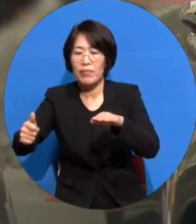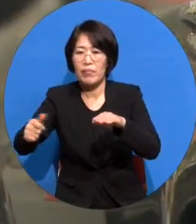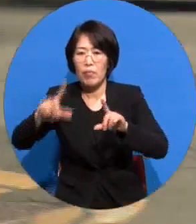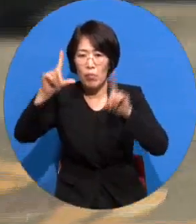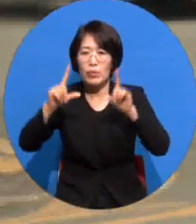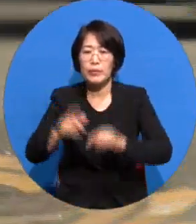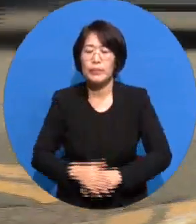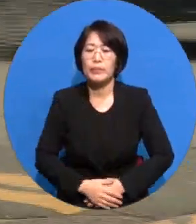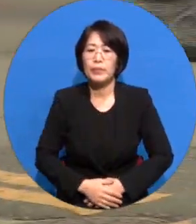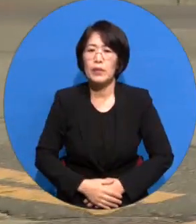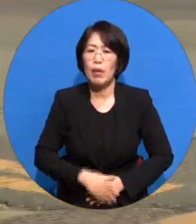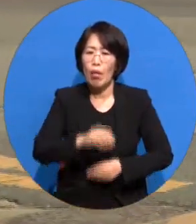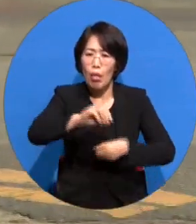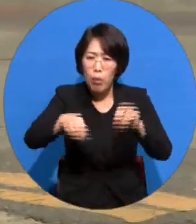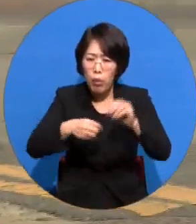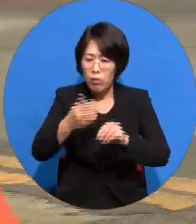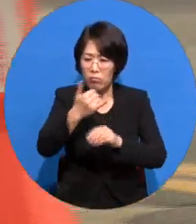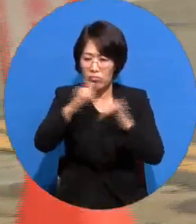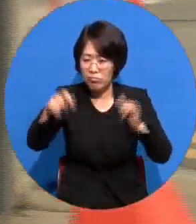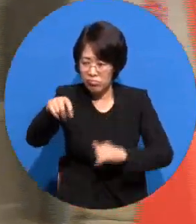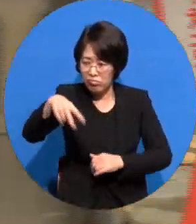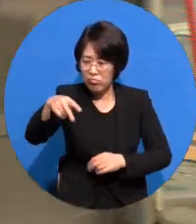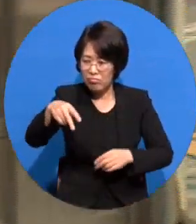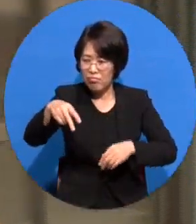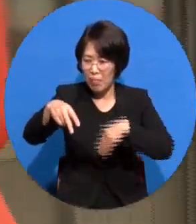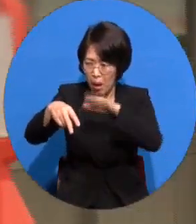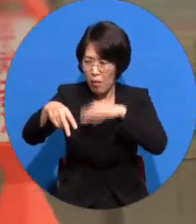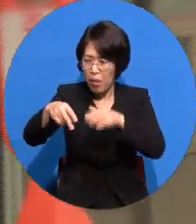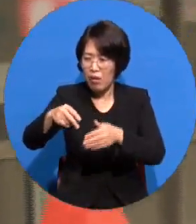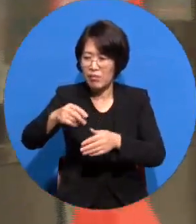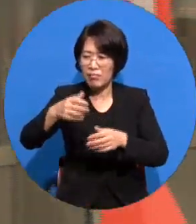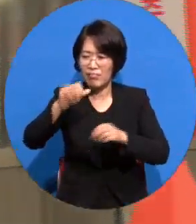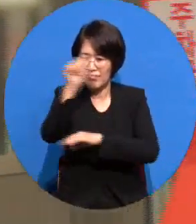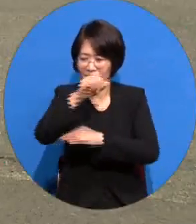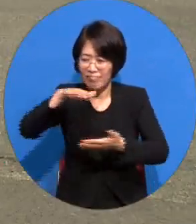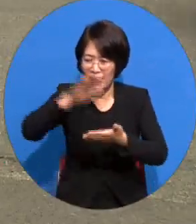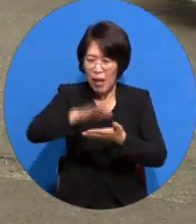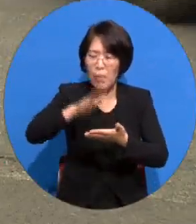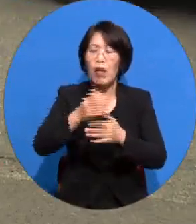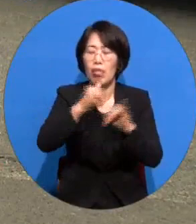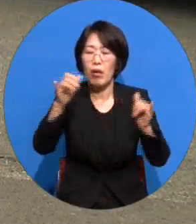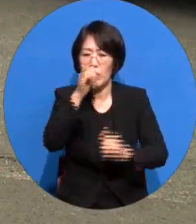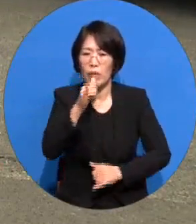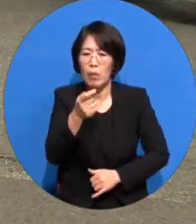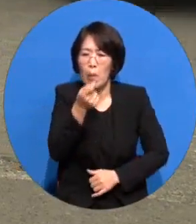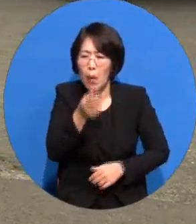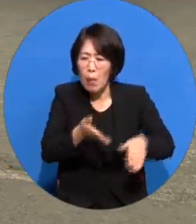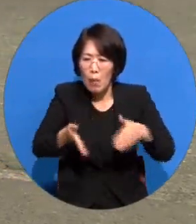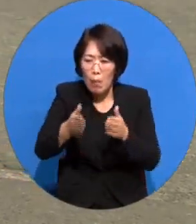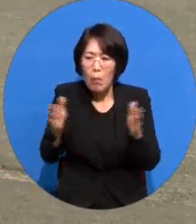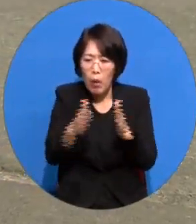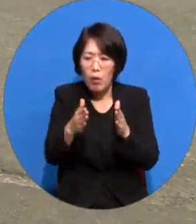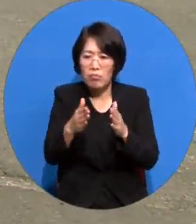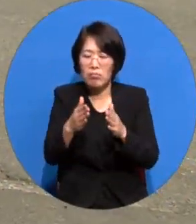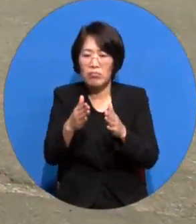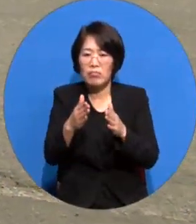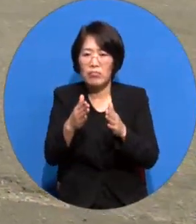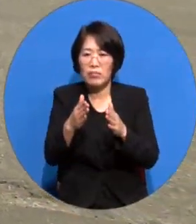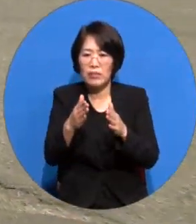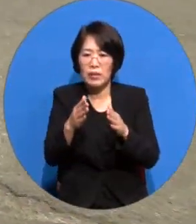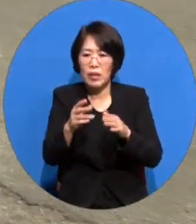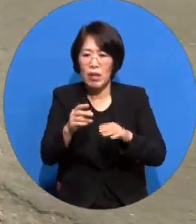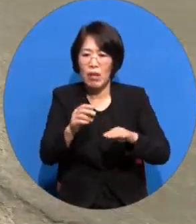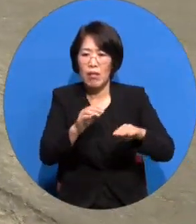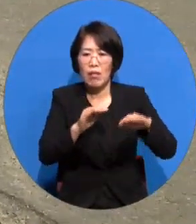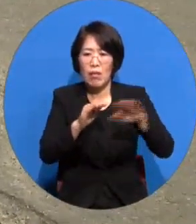피합니다. 오히려 행인에게 비켜달라며 경적을 울리는 차량들도 있습니다. 좁은 도로지만 속도를 줄이는 차를